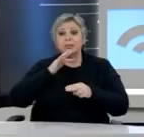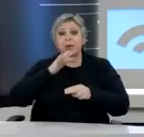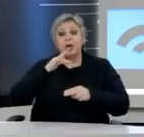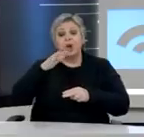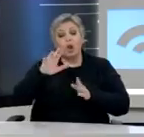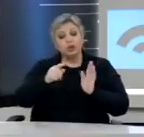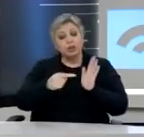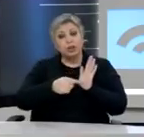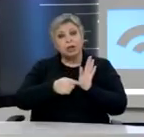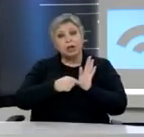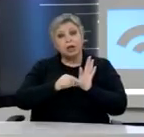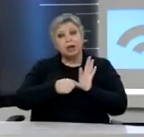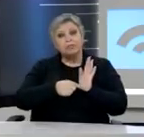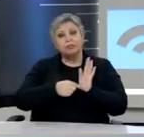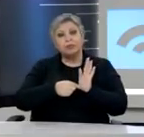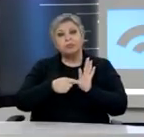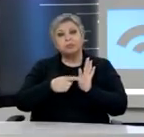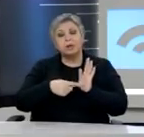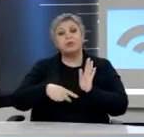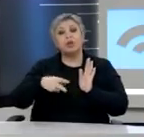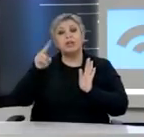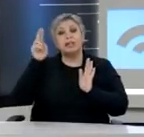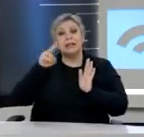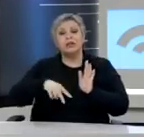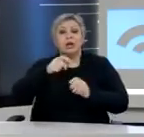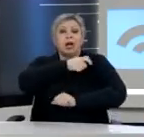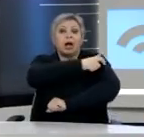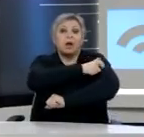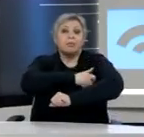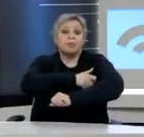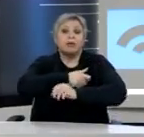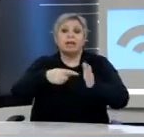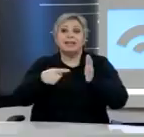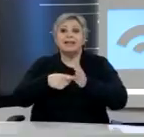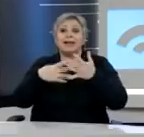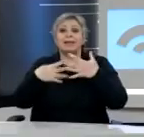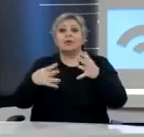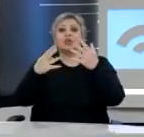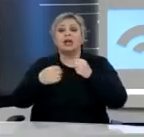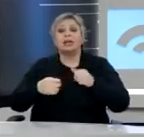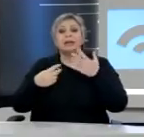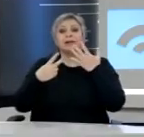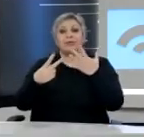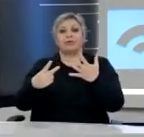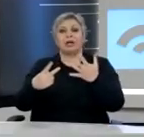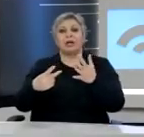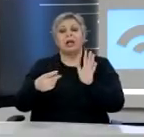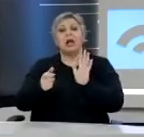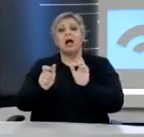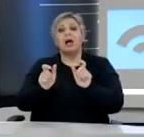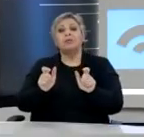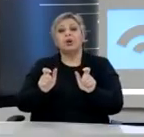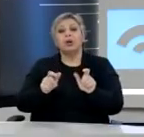συμφωνία, έχει αναγνωριστεί από τη διάσκεψη του ΟΗΕ το 1997 και ανήκει πού? Στην